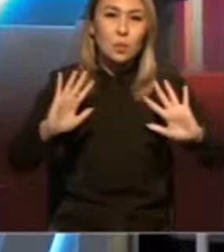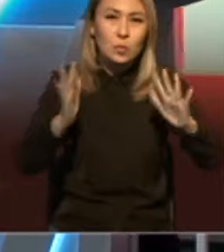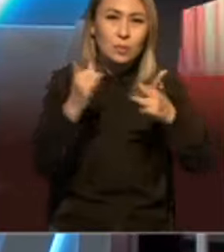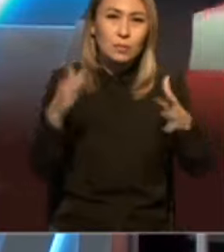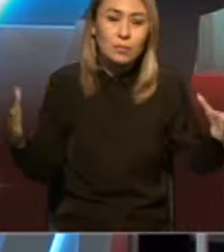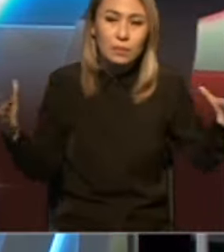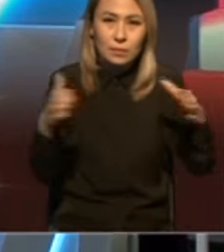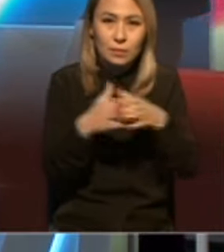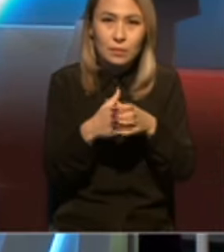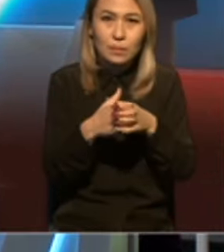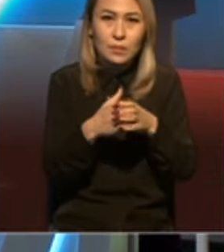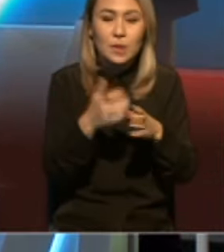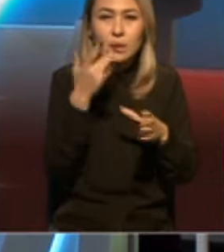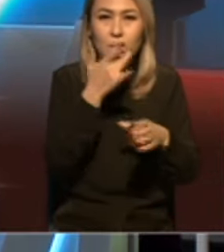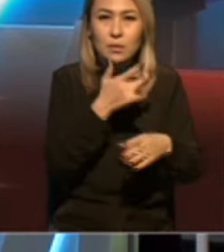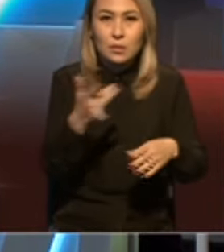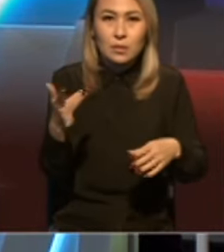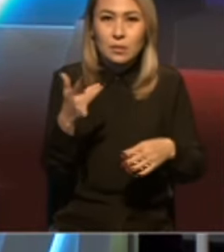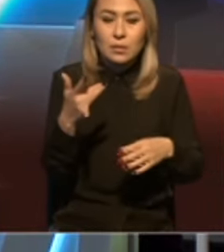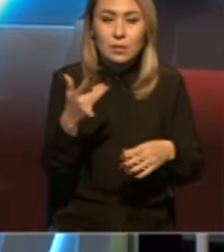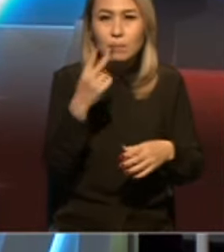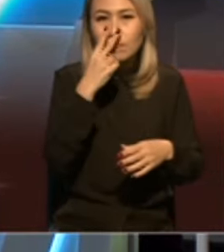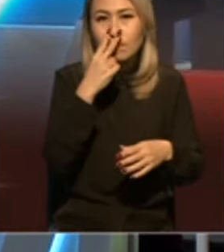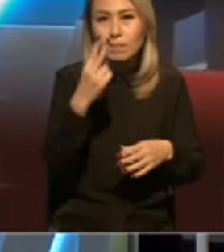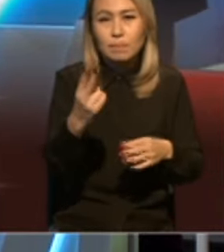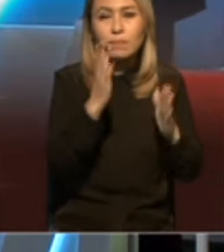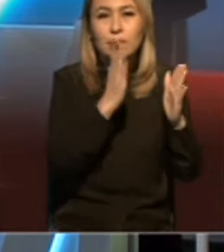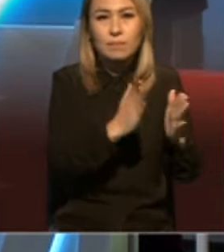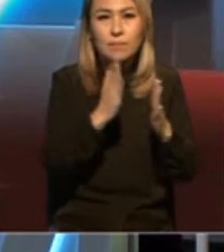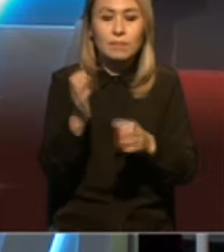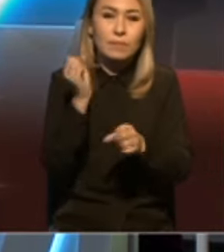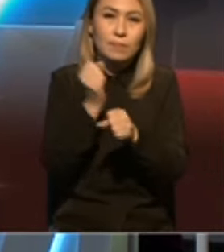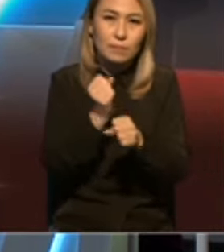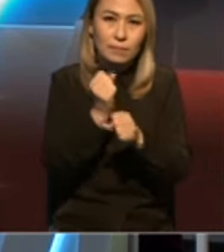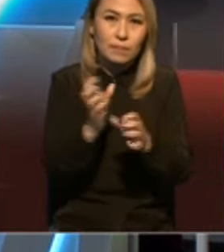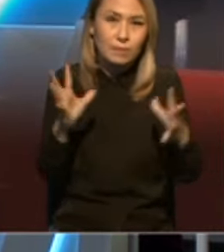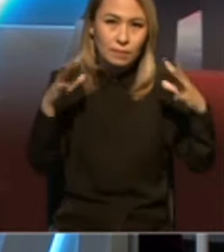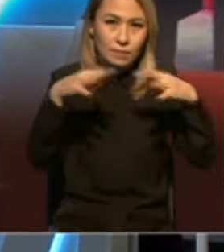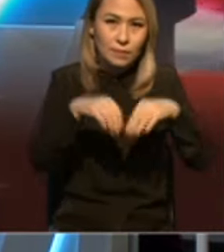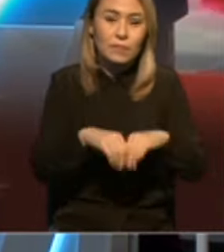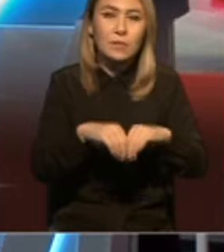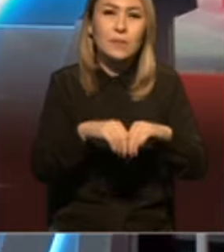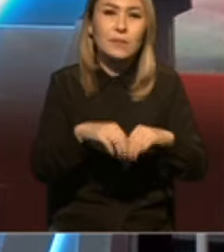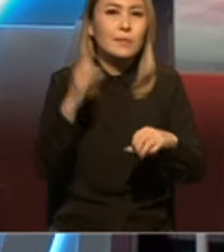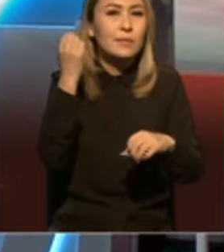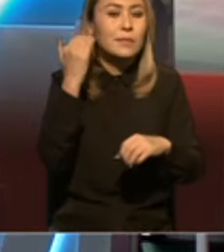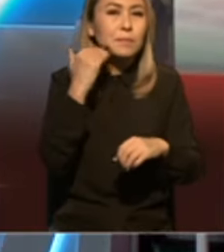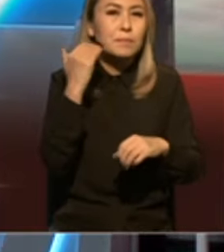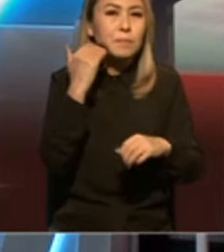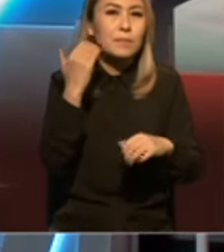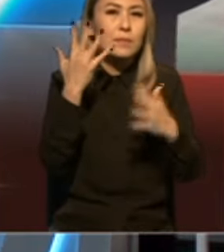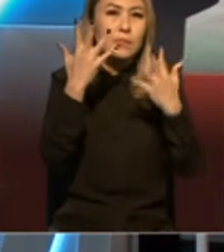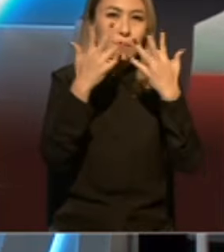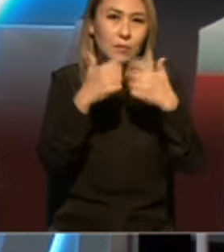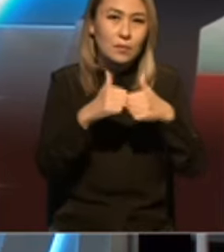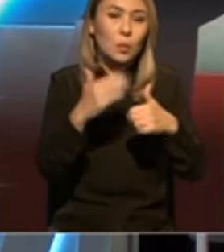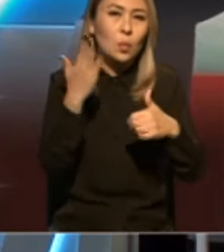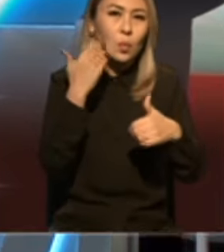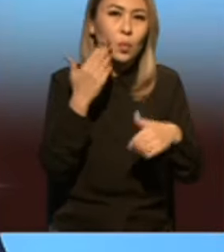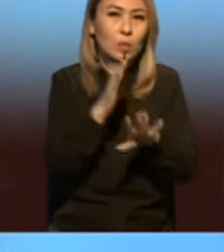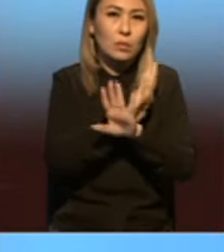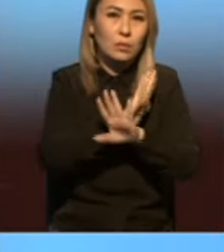тұтас саяси көз қарас қалыптастыру, бір тұтас саяси бір қадам жасау өте оңай